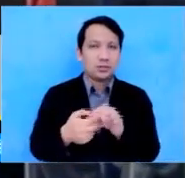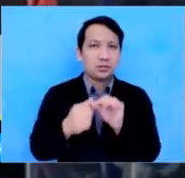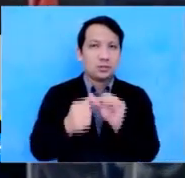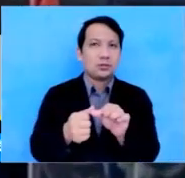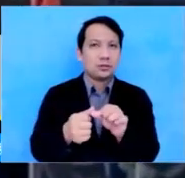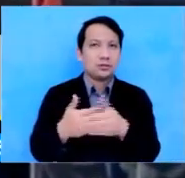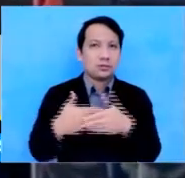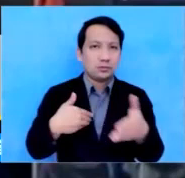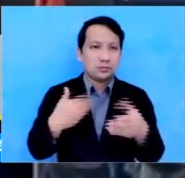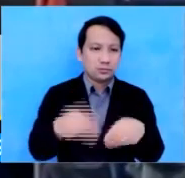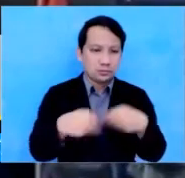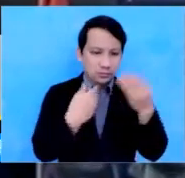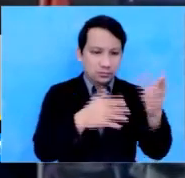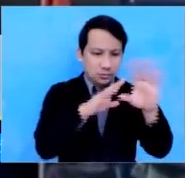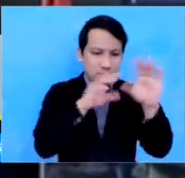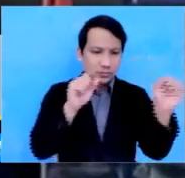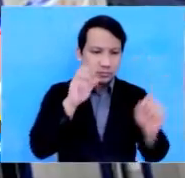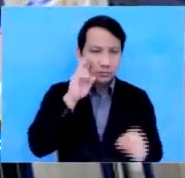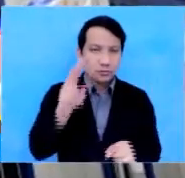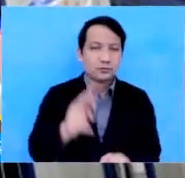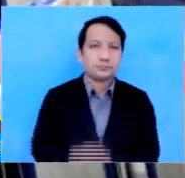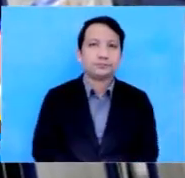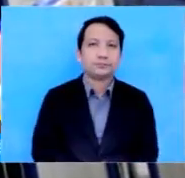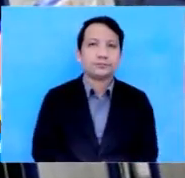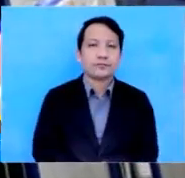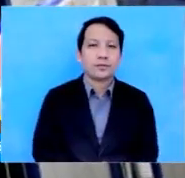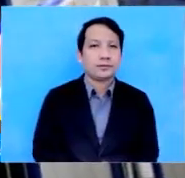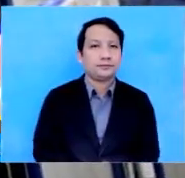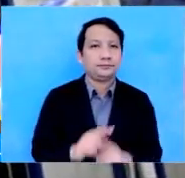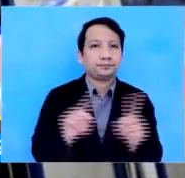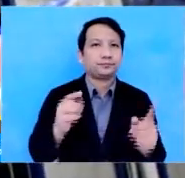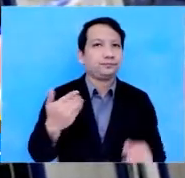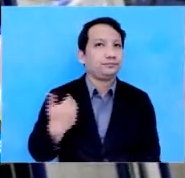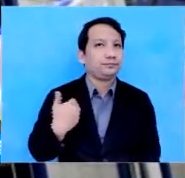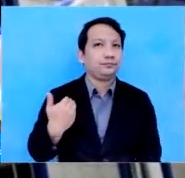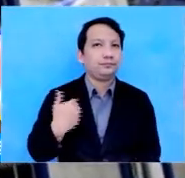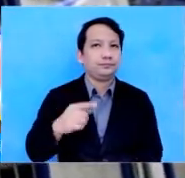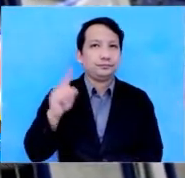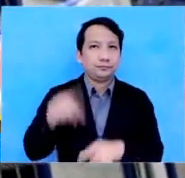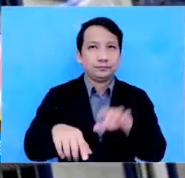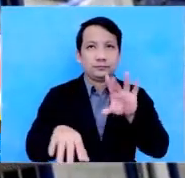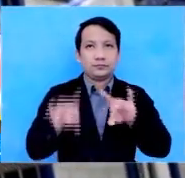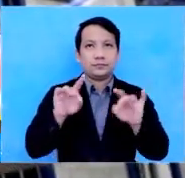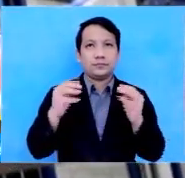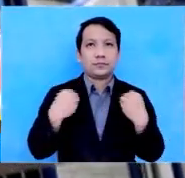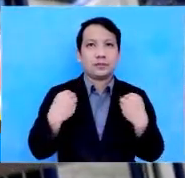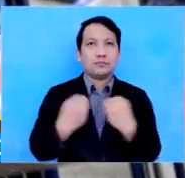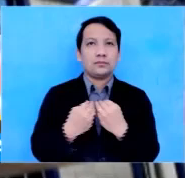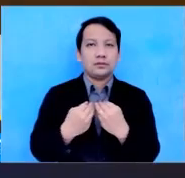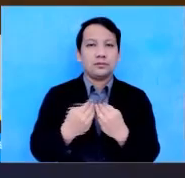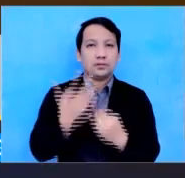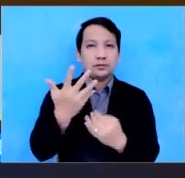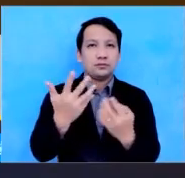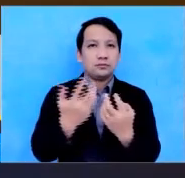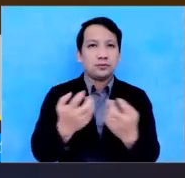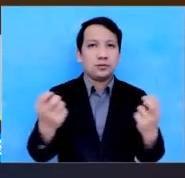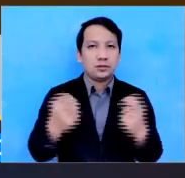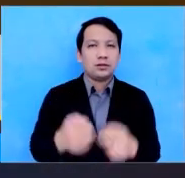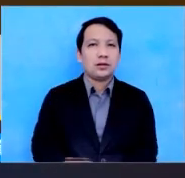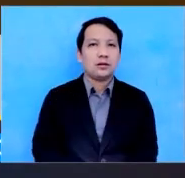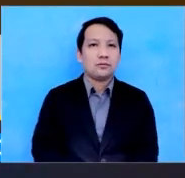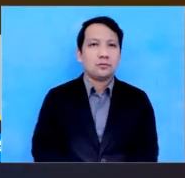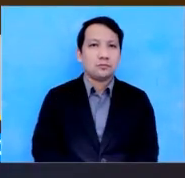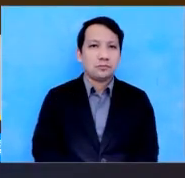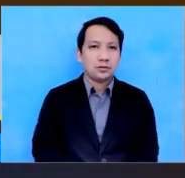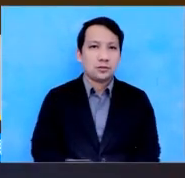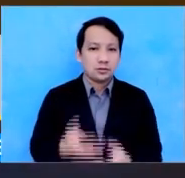bago ibigay kay Pangulong Bongbong Marcos. Pero hanggang ngayon, wala pang napipiling miyembro ng nasabing komite. Kakasuhan din ng